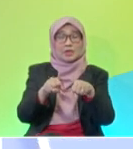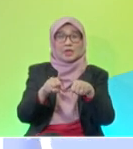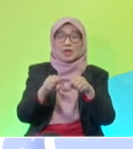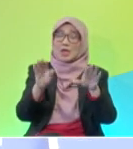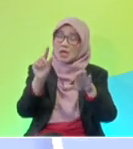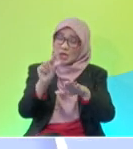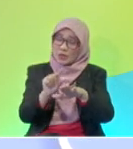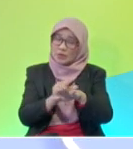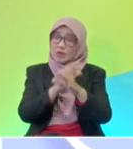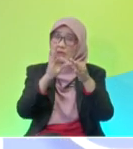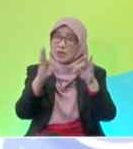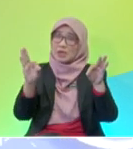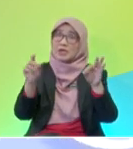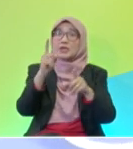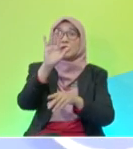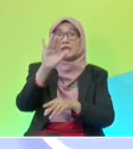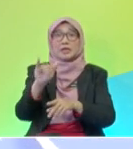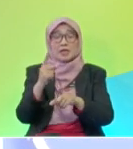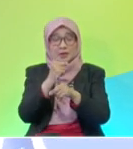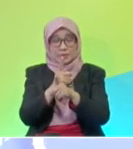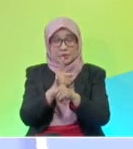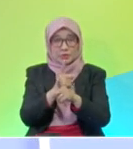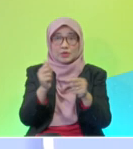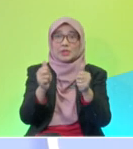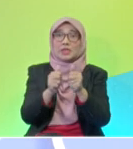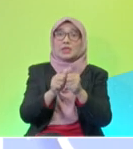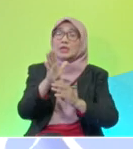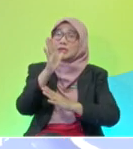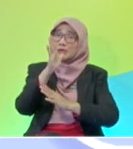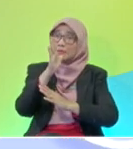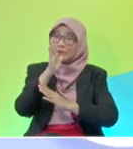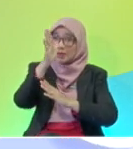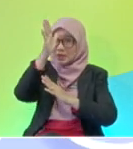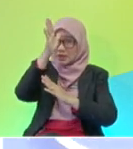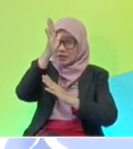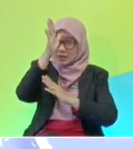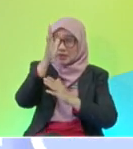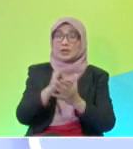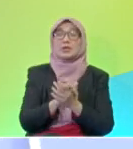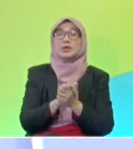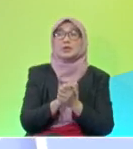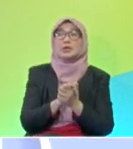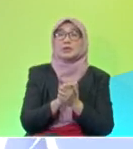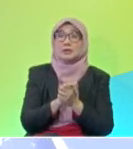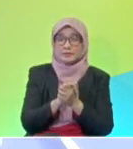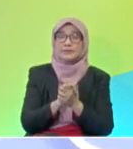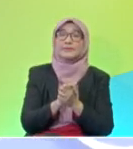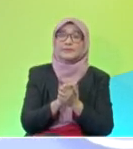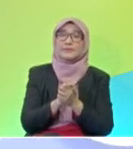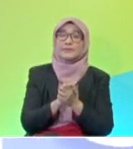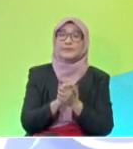ajar tadi di dalam perbualan seharian bersama ibu ayah kakak dan sesiapa